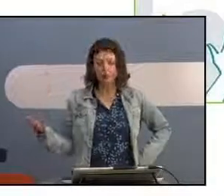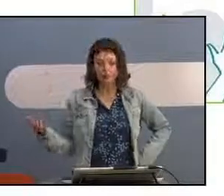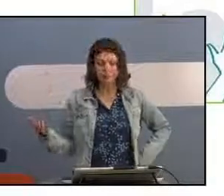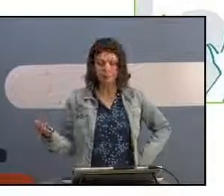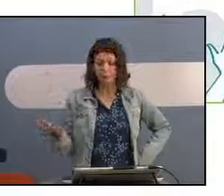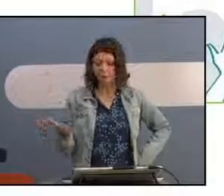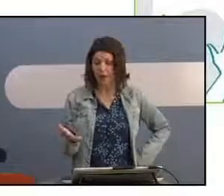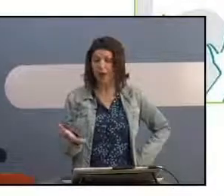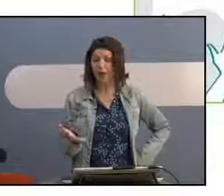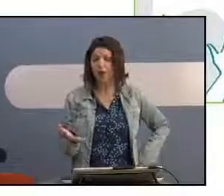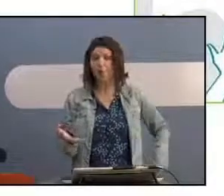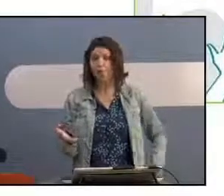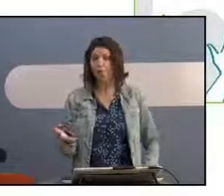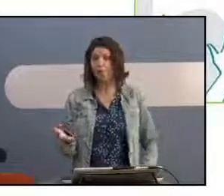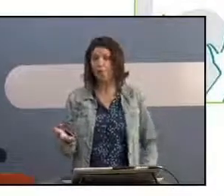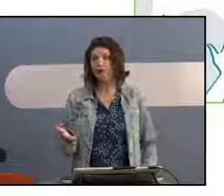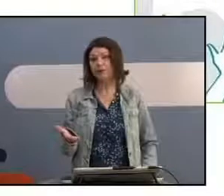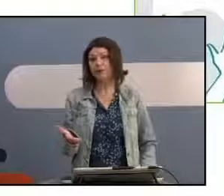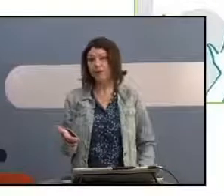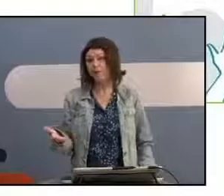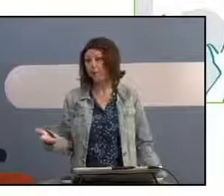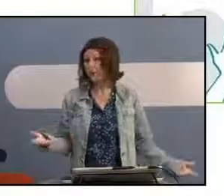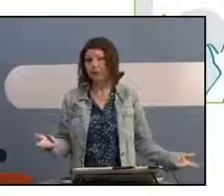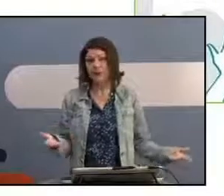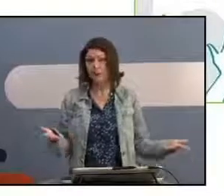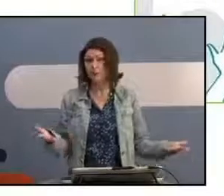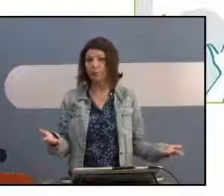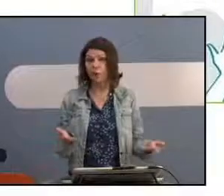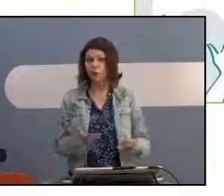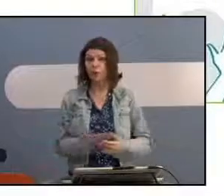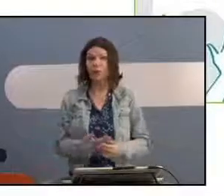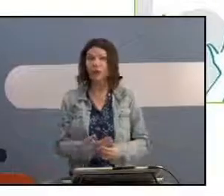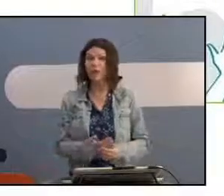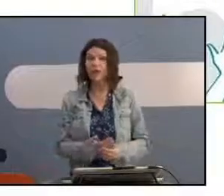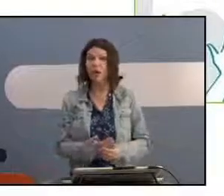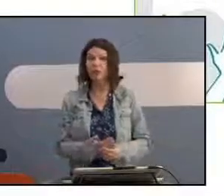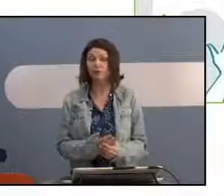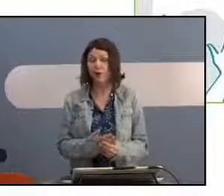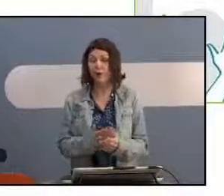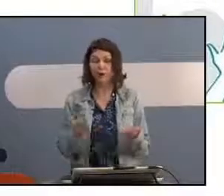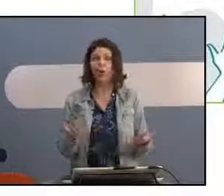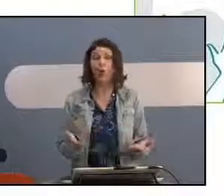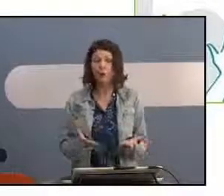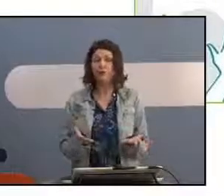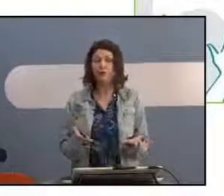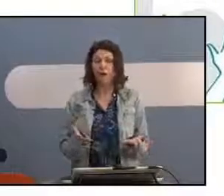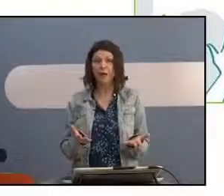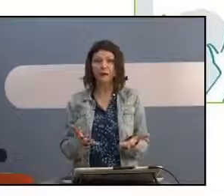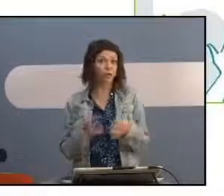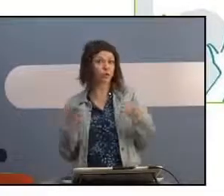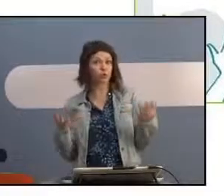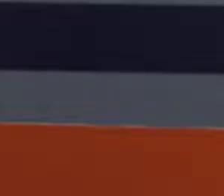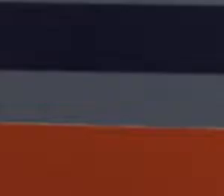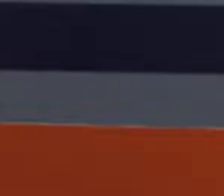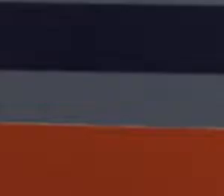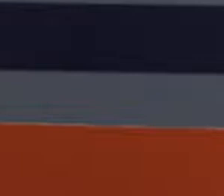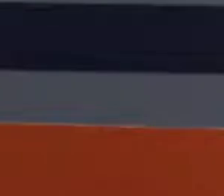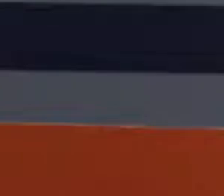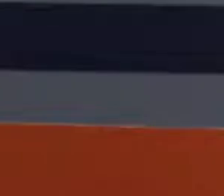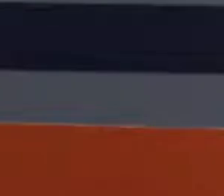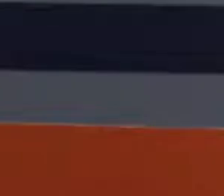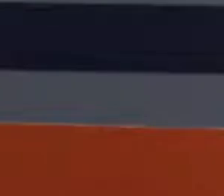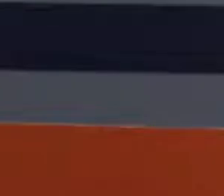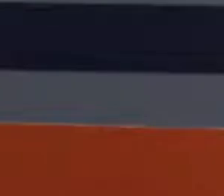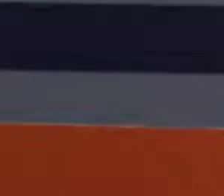שלי, חג החירות עוד מעט מתקרב, במקרה אנחנו בחודש אפריל עכשיו וחג החירות מתקרב, אז אנחנו שומעים על זה